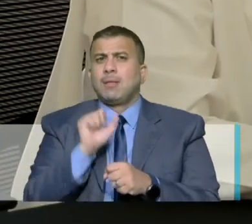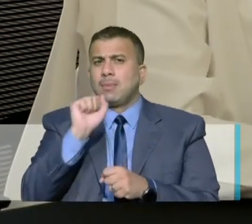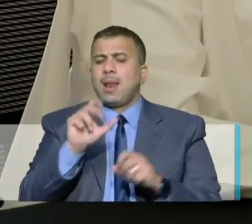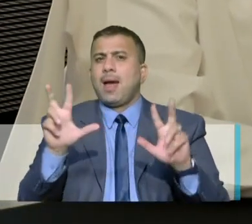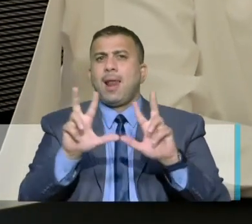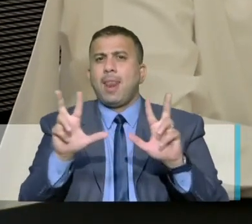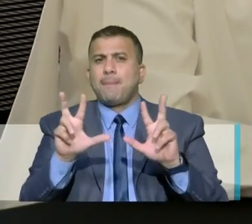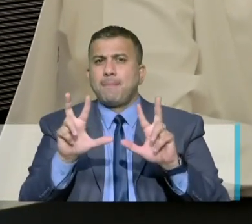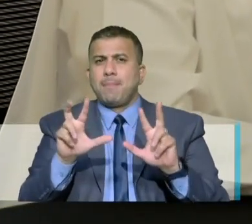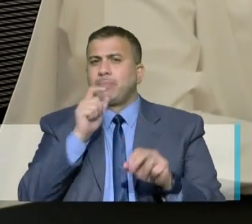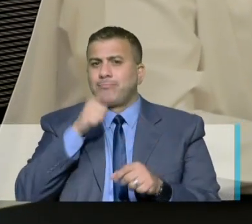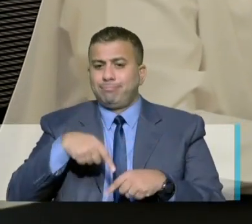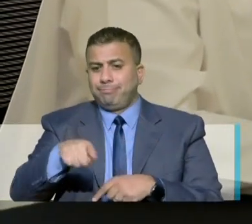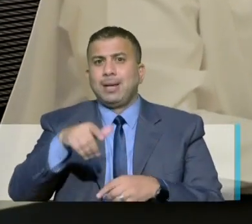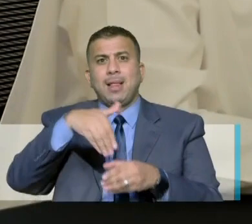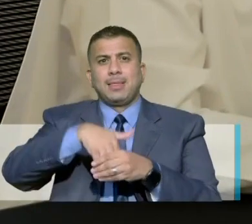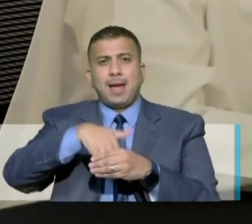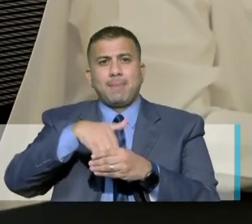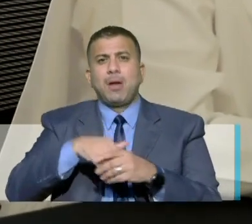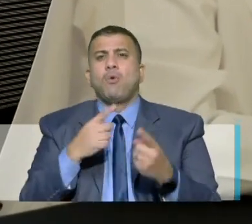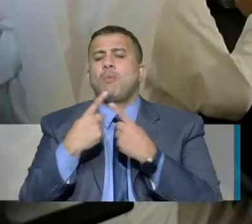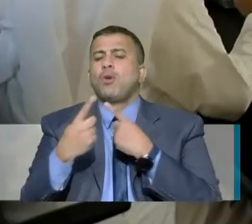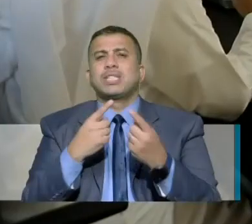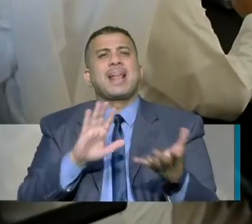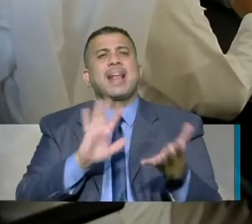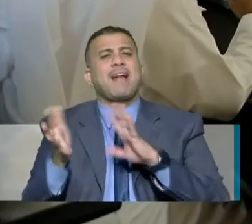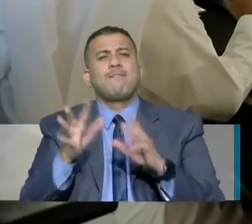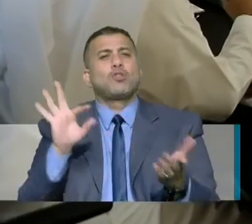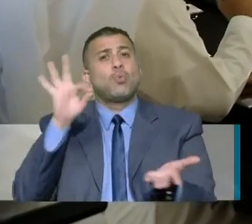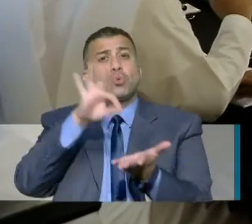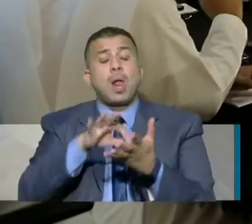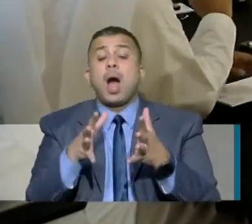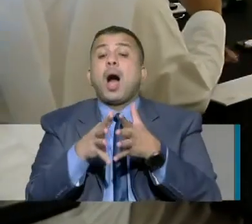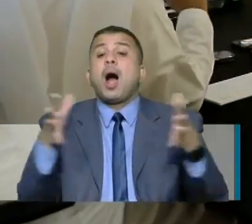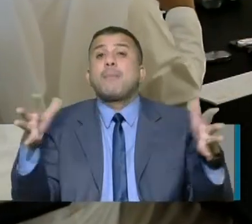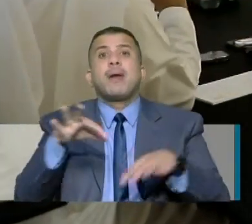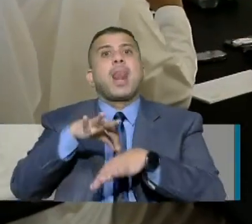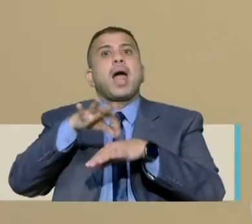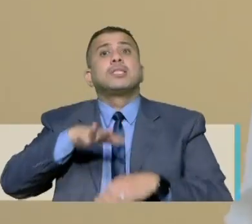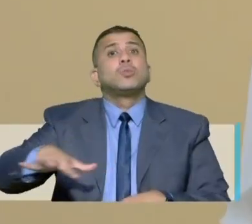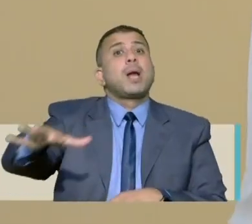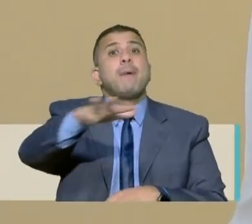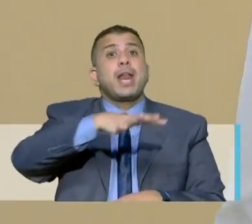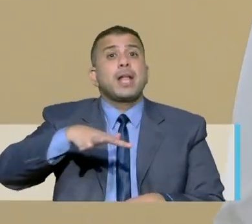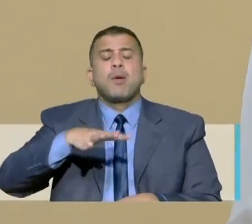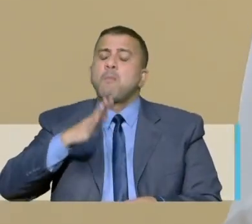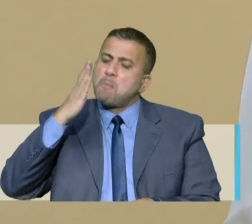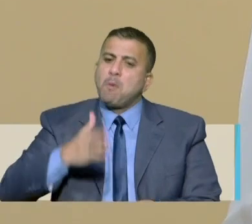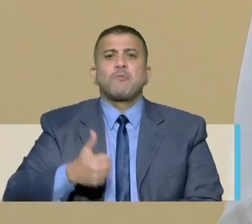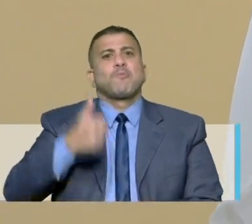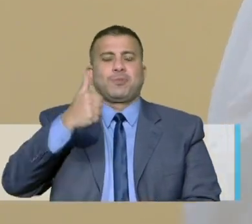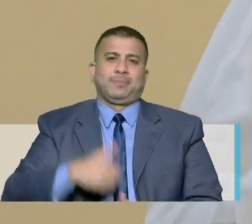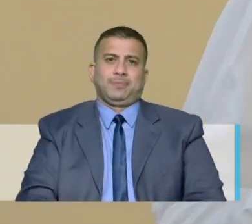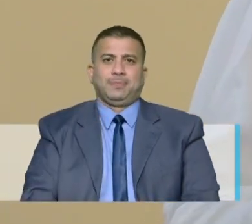تغطيه الاعلاميه للمراحل الانتخابيه كافه ومناقشه كيفيه الوصول الى اكبر قاعده جماهيريه